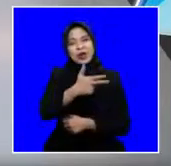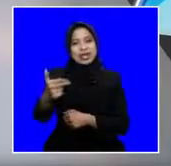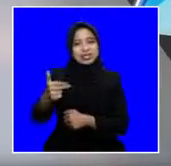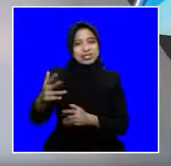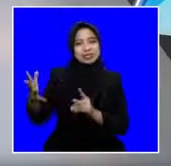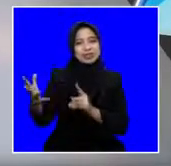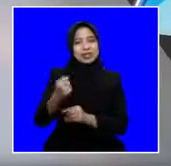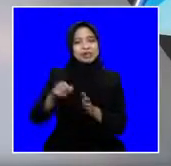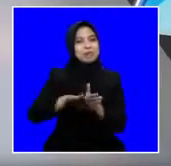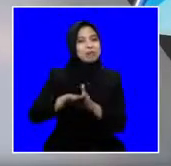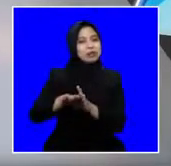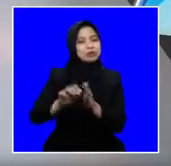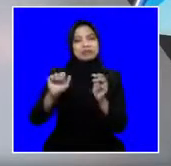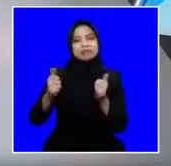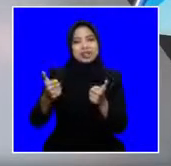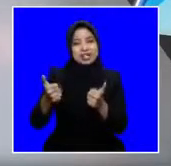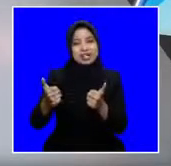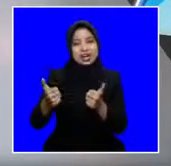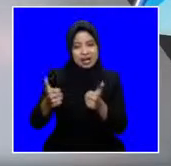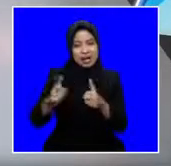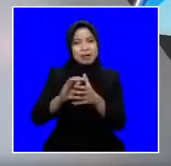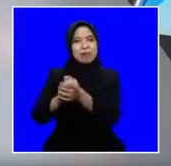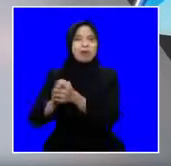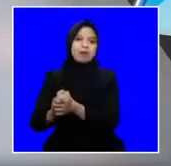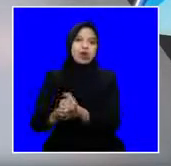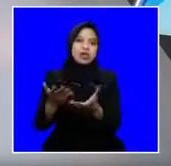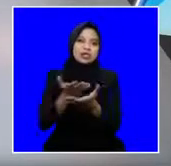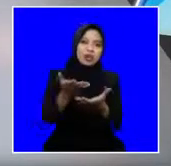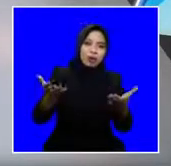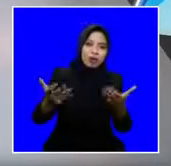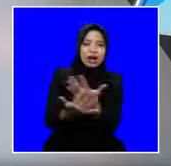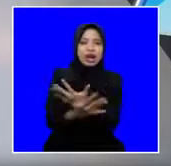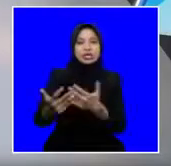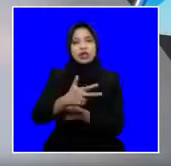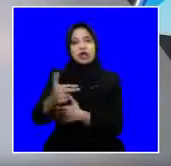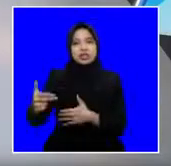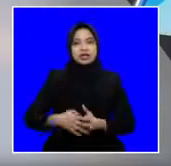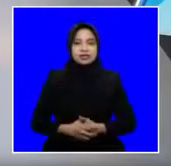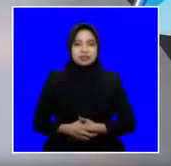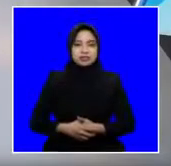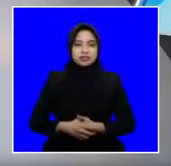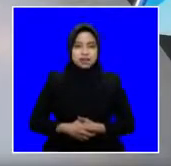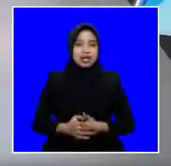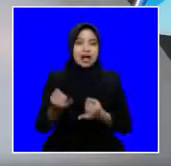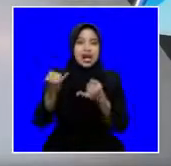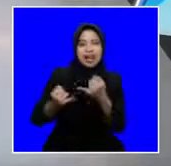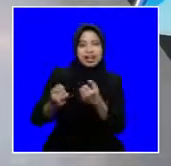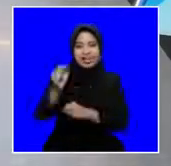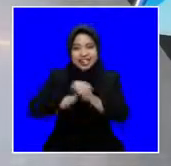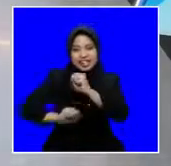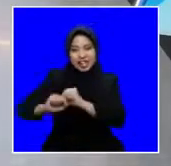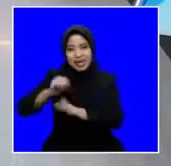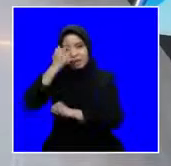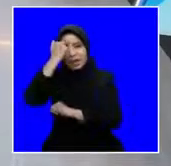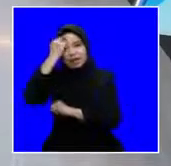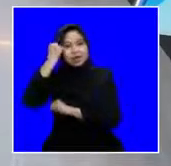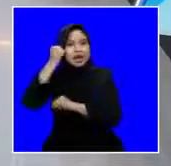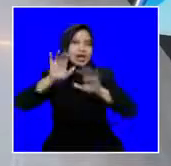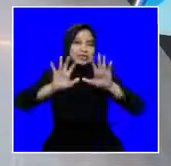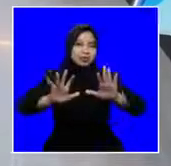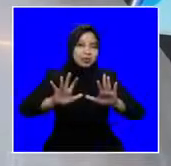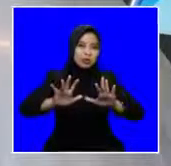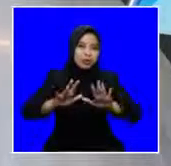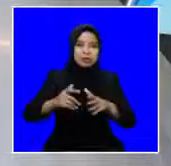dalam mencapai kemajuan dan menciptakan kemakmuran bagi seluruh rakyat Indonesia. Dan kita akhiri peluncuran Merdeka Belajar